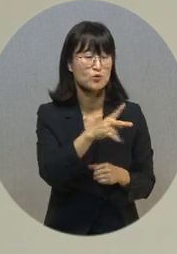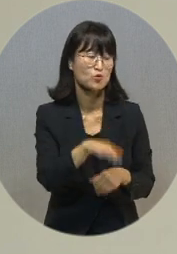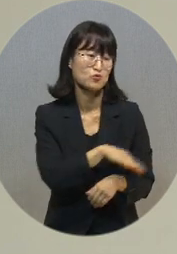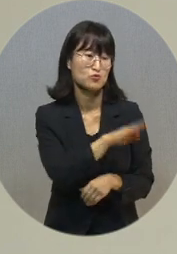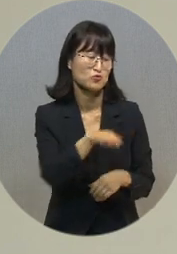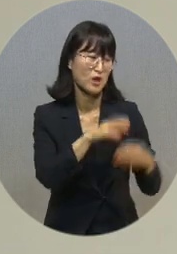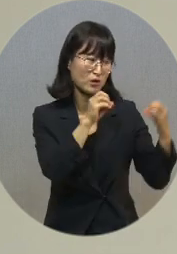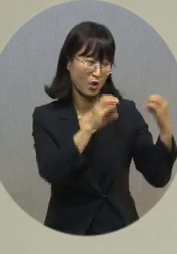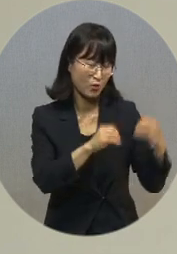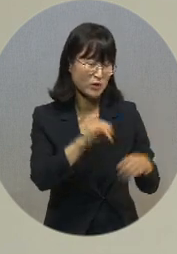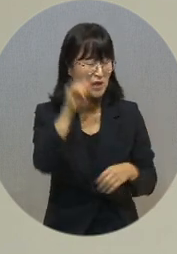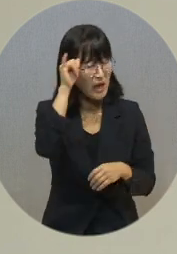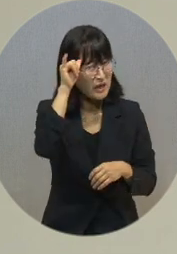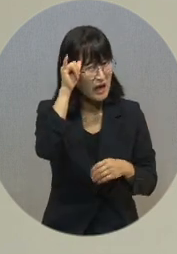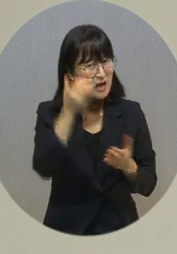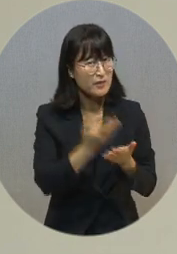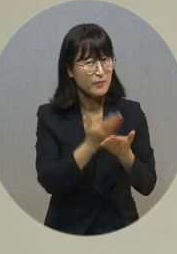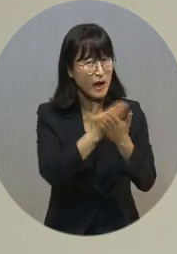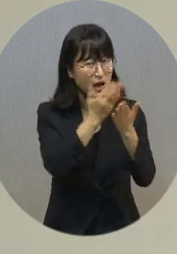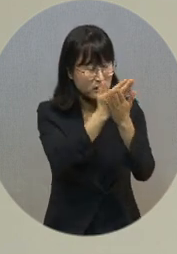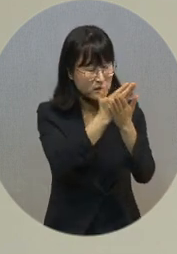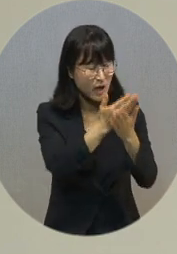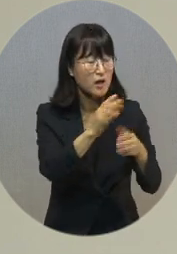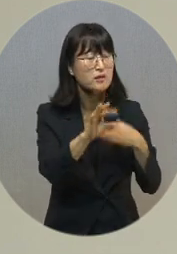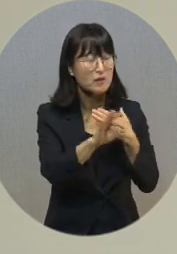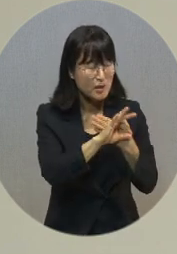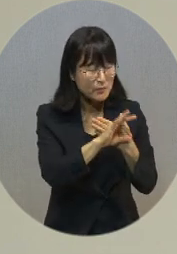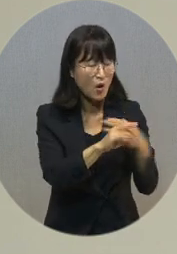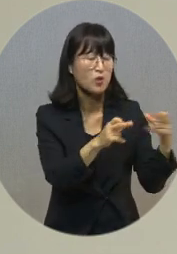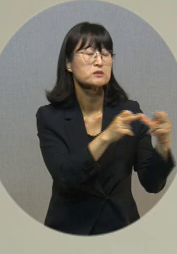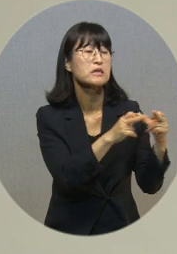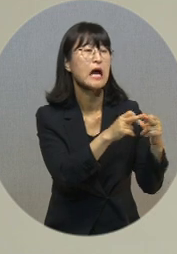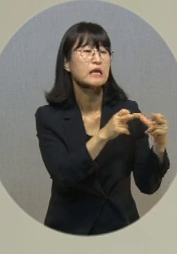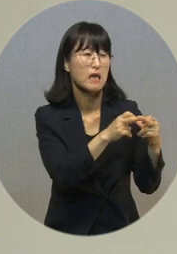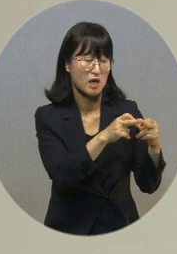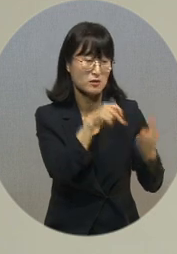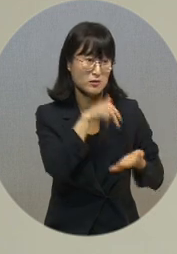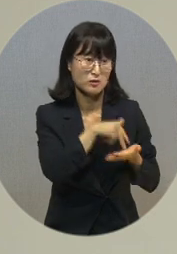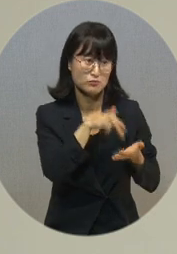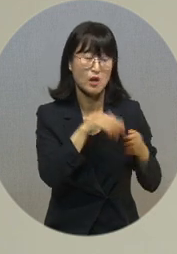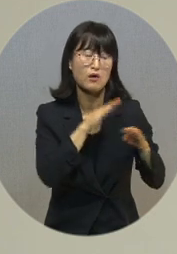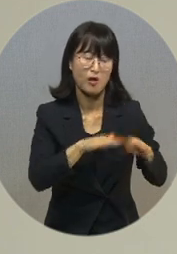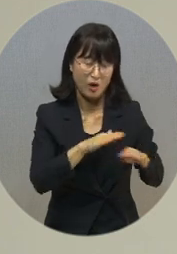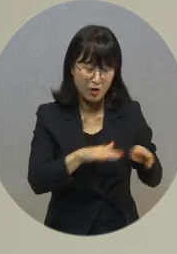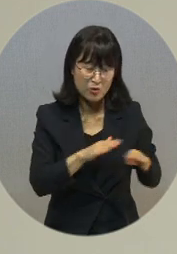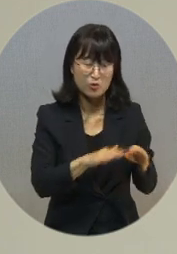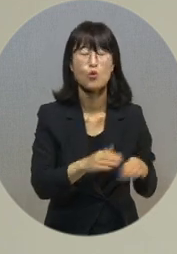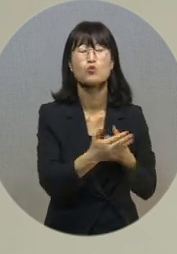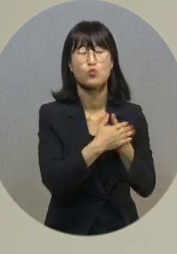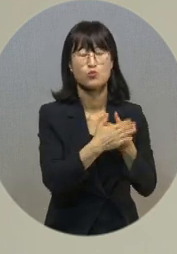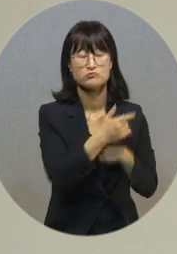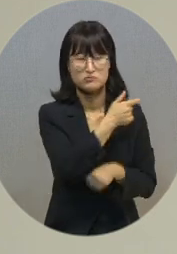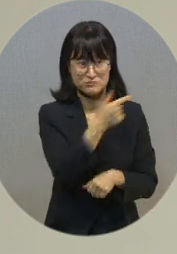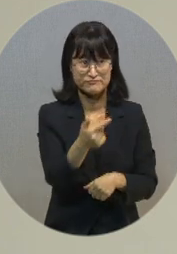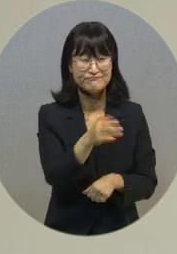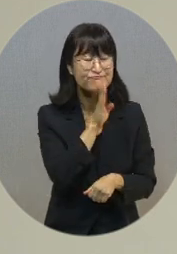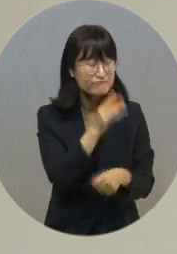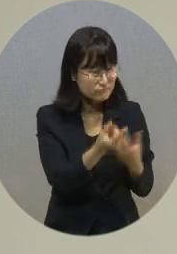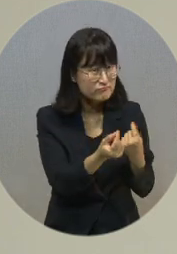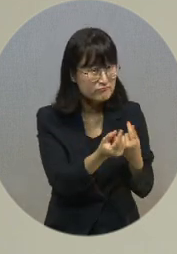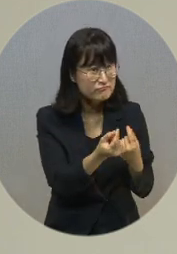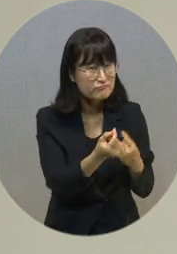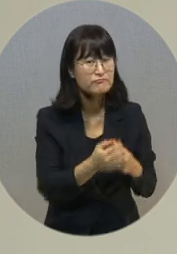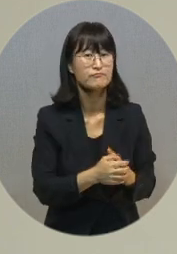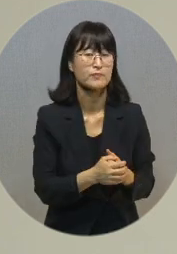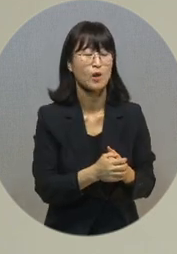많이 하잖아요. AI 발달은 우리 장애에 갖고 있는 여러 가지 핸디캡을 네네. 해결할 수 있는 부분이 있다. 네네. 실제로 그렇고요. 네네.